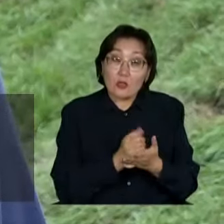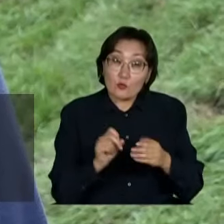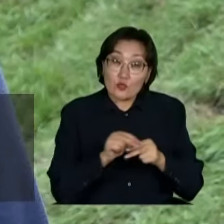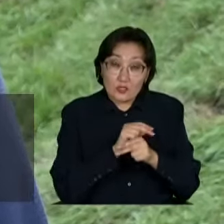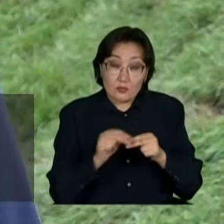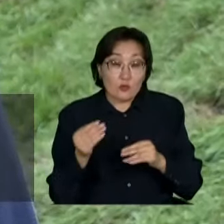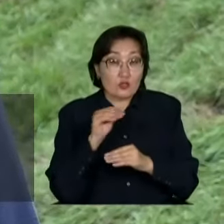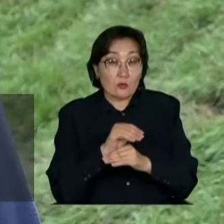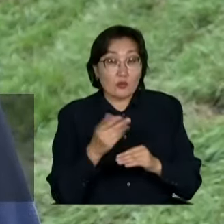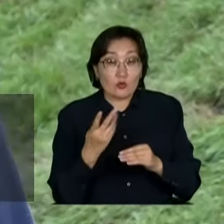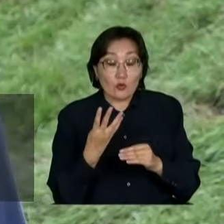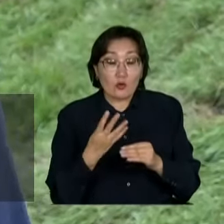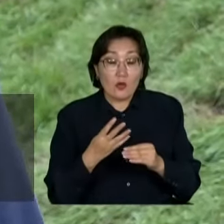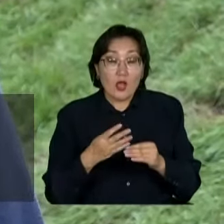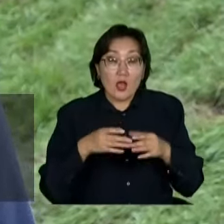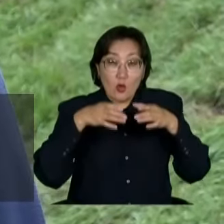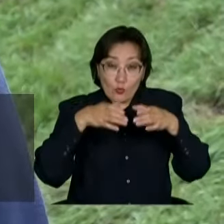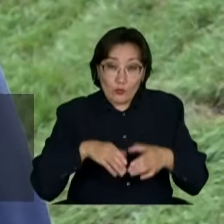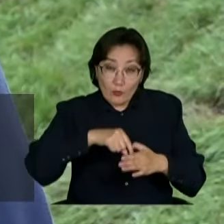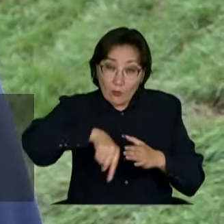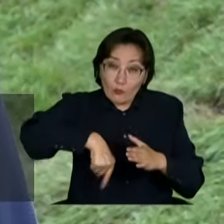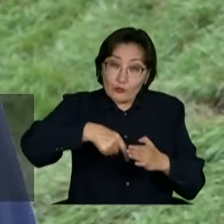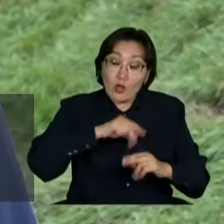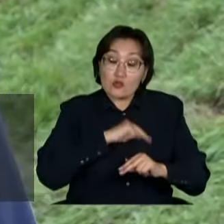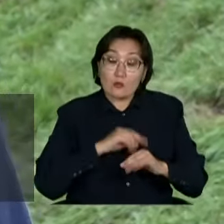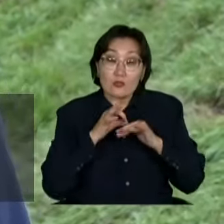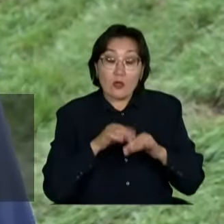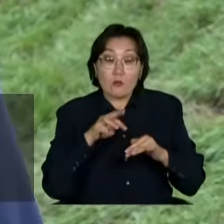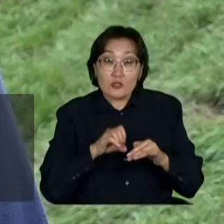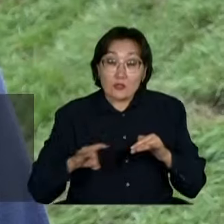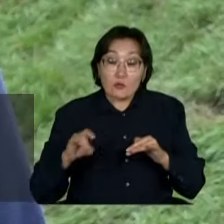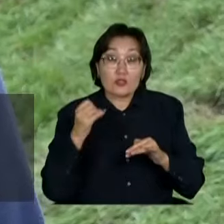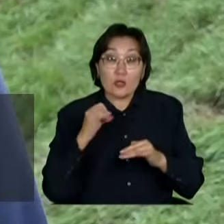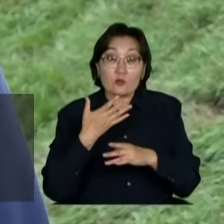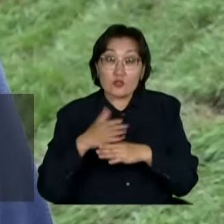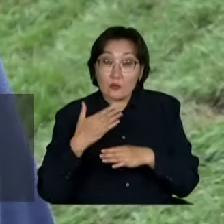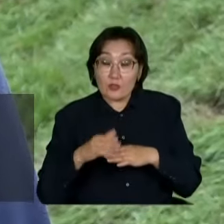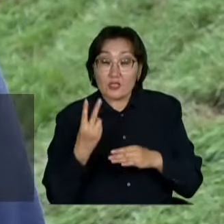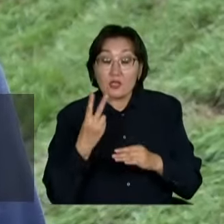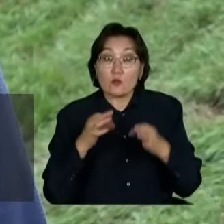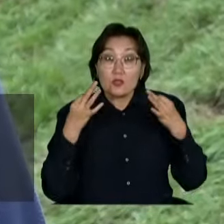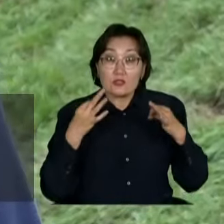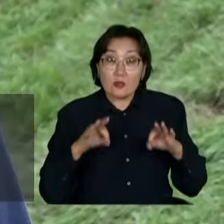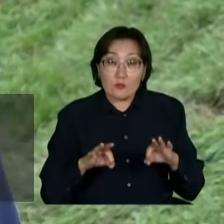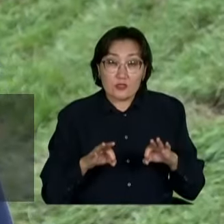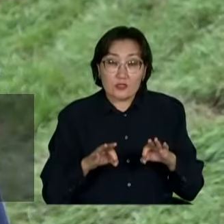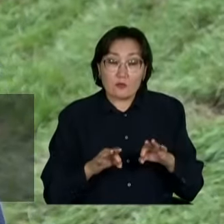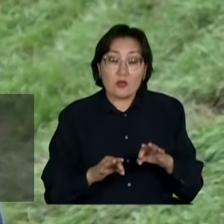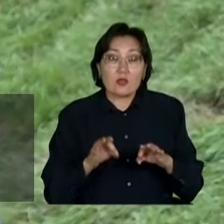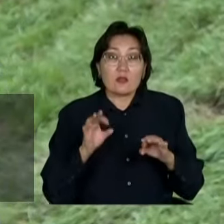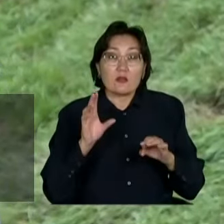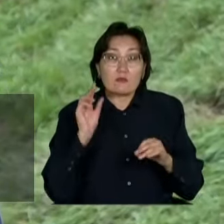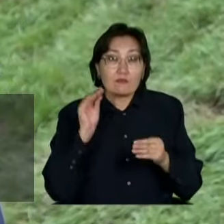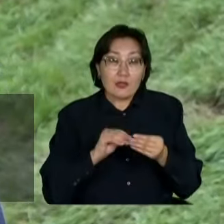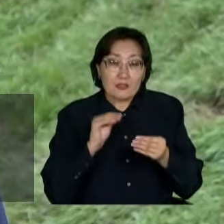реконструкциялау, қосымша 4 ұңғыманы бұрғылау жұмыстары жүргізілуде. Бұл Медеу ауданының оңтүстік бөлігін 2 тәуелсіз көзден кепілді сумен